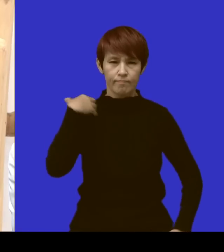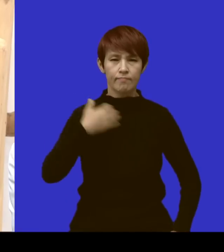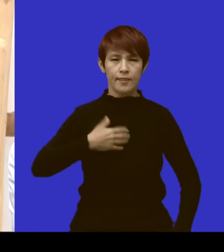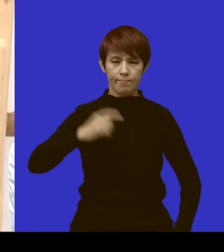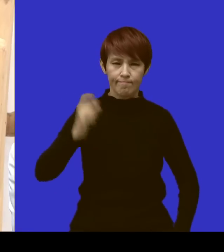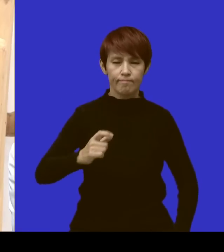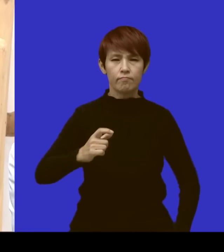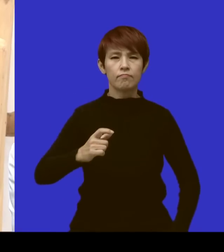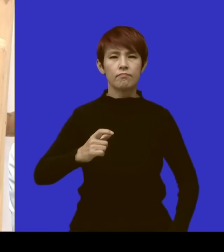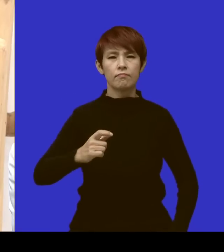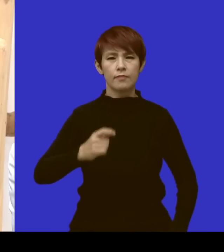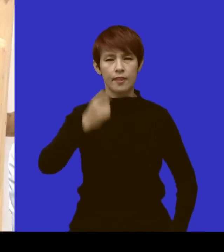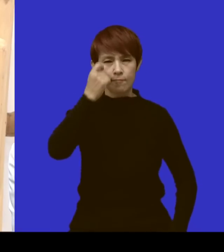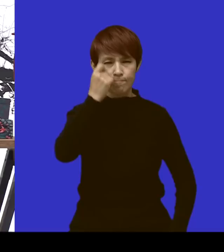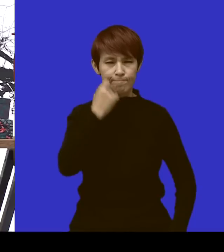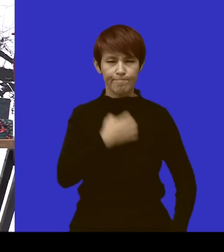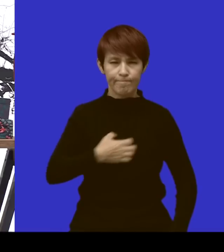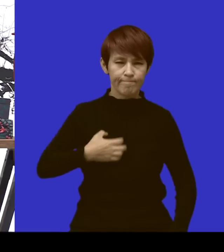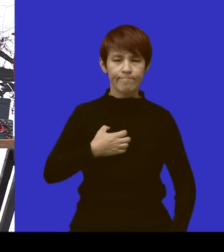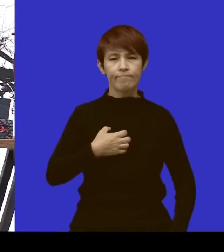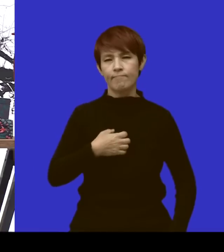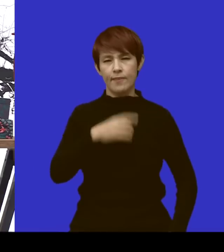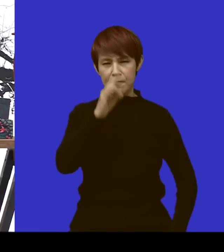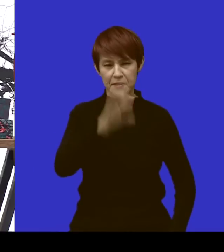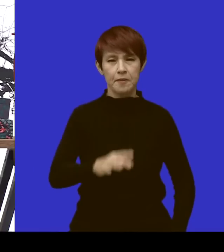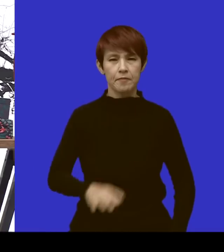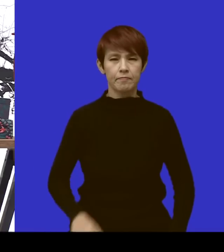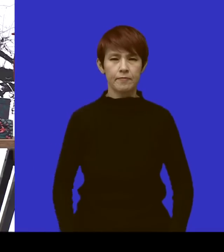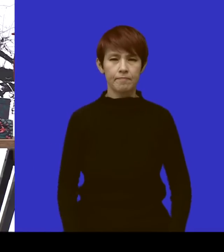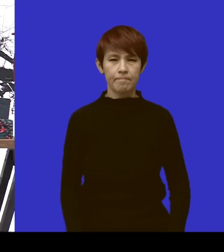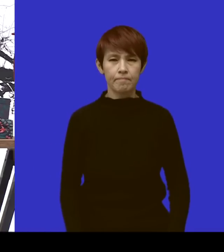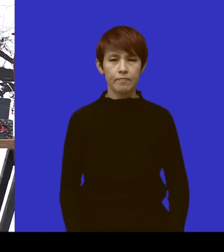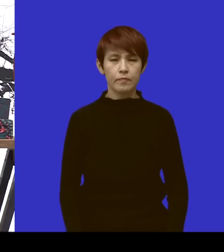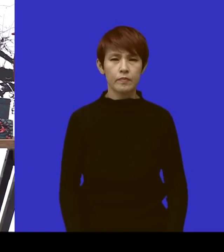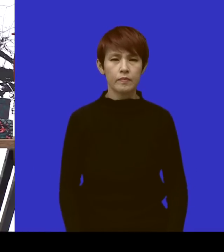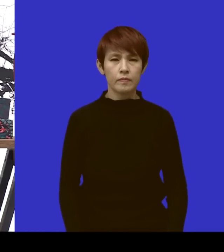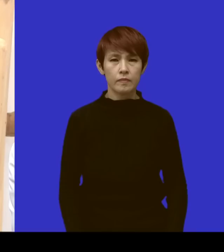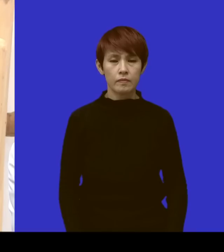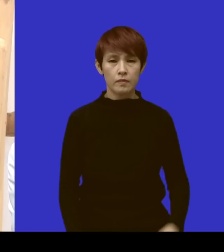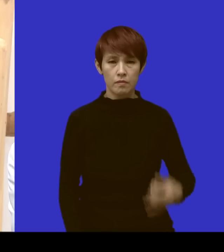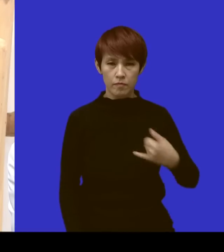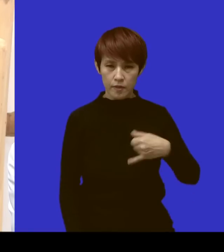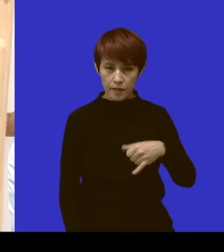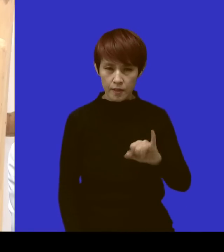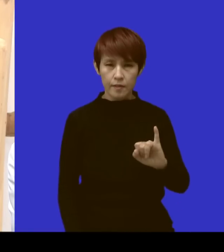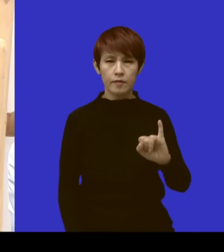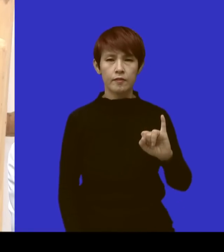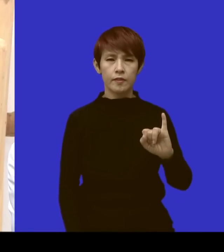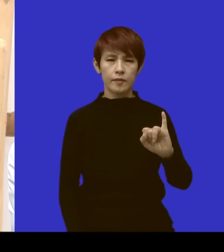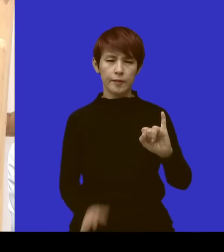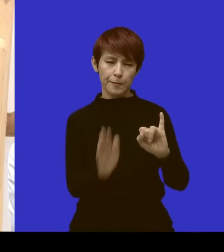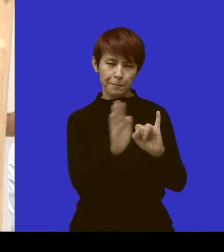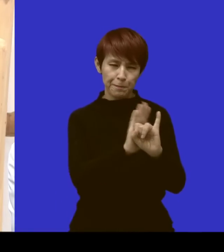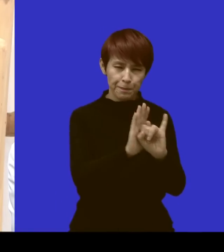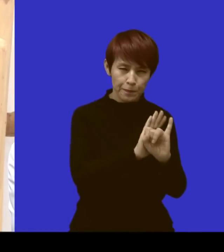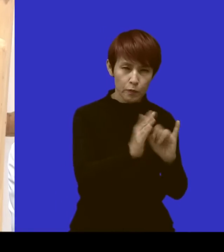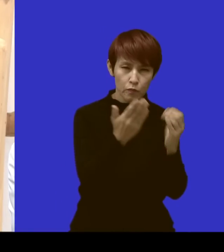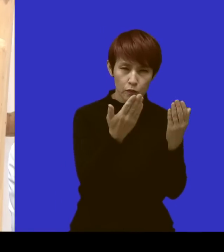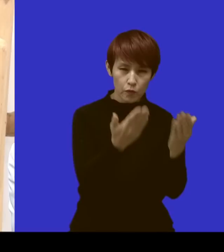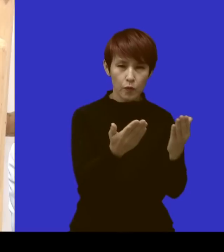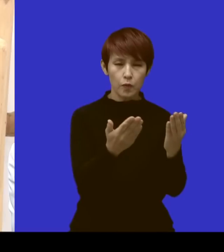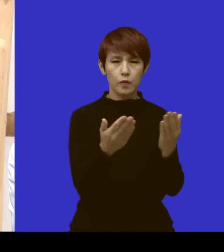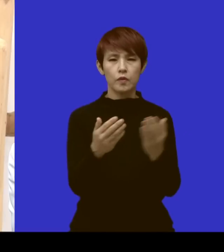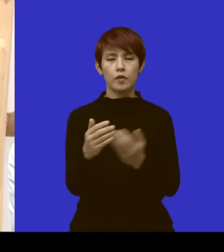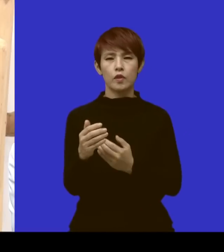내가 슬퍼하거나 아파하거나 하지 말아야지. 네. 이 아이를 케어하고 와이프와 어떠한 이